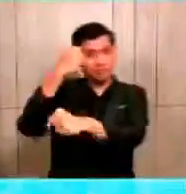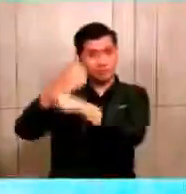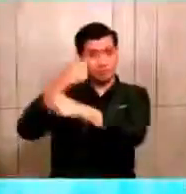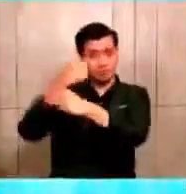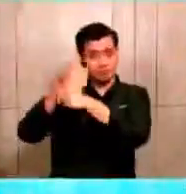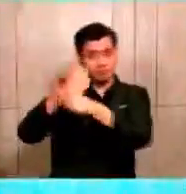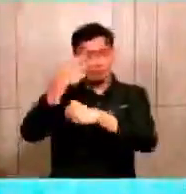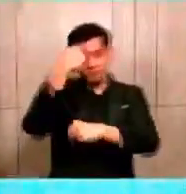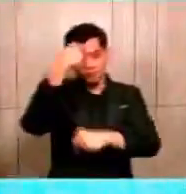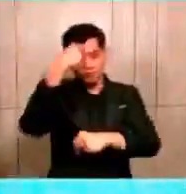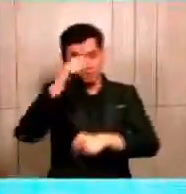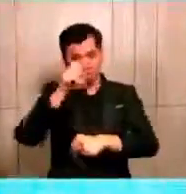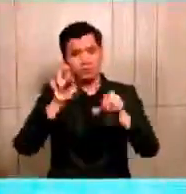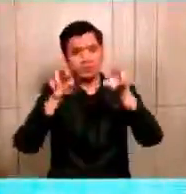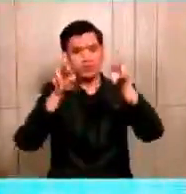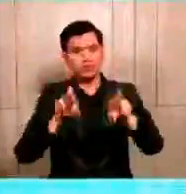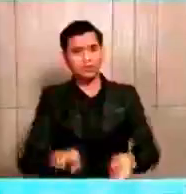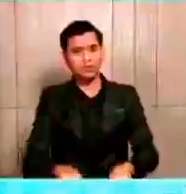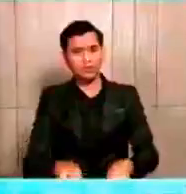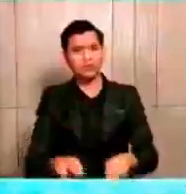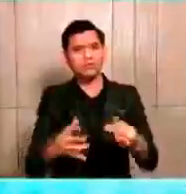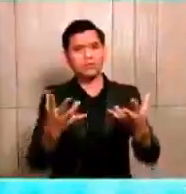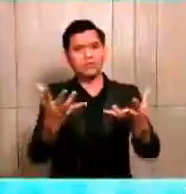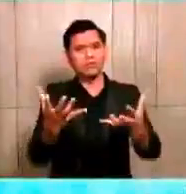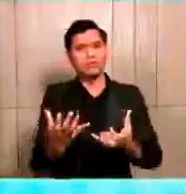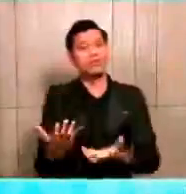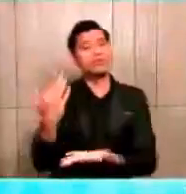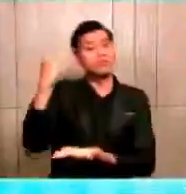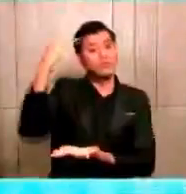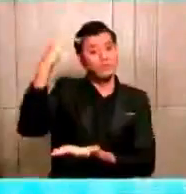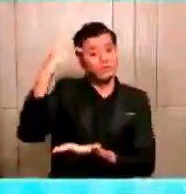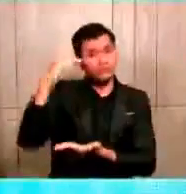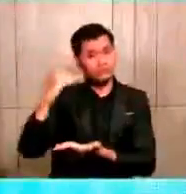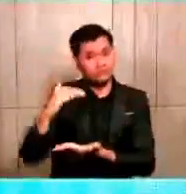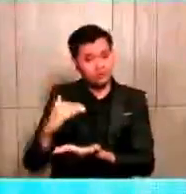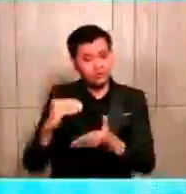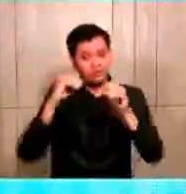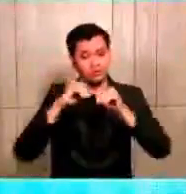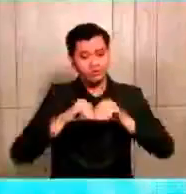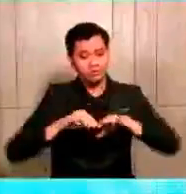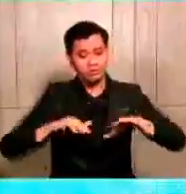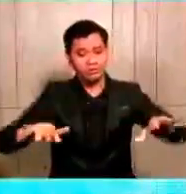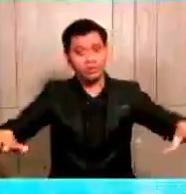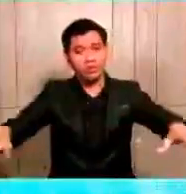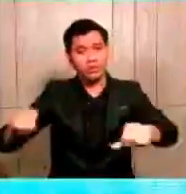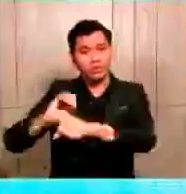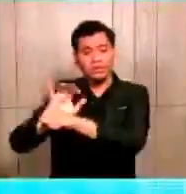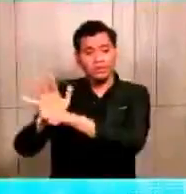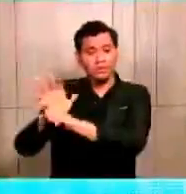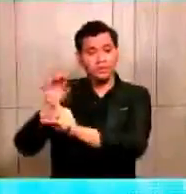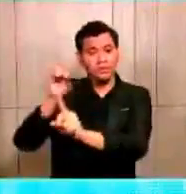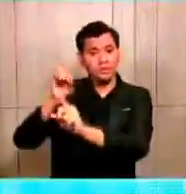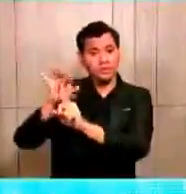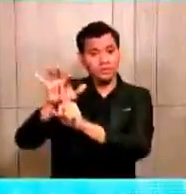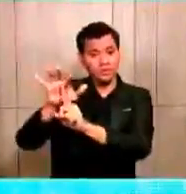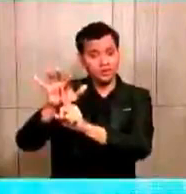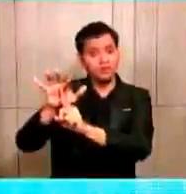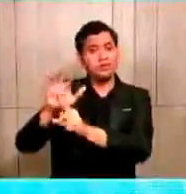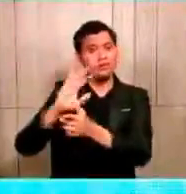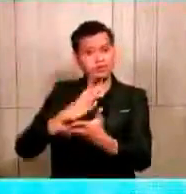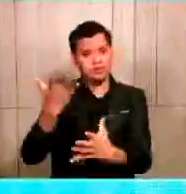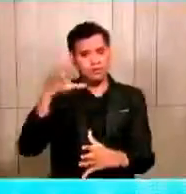sebagai langkah membantu mengurangkan kesan Pendem iku kepada ekonomi termasuk sektor swasta